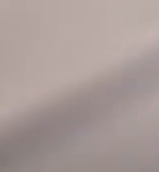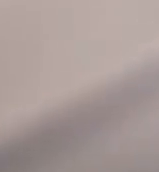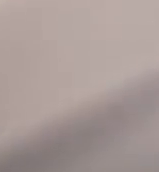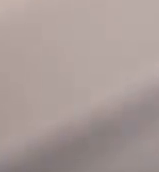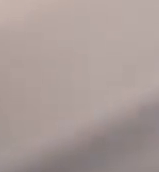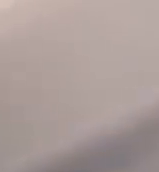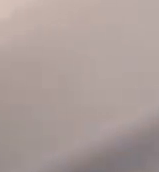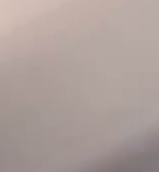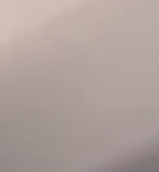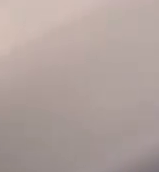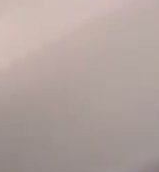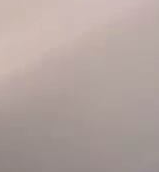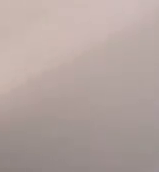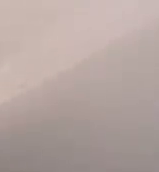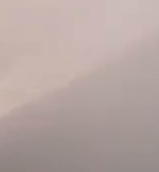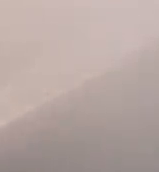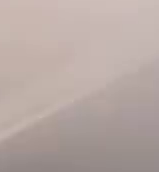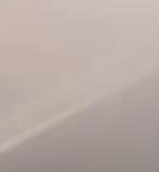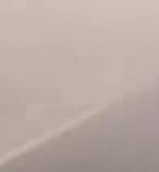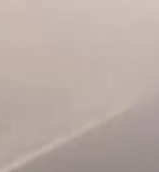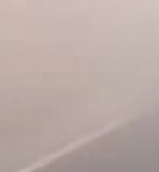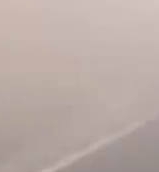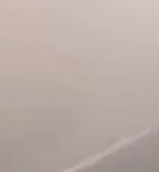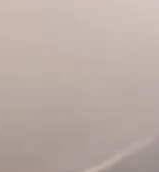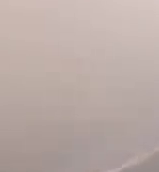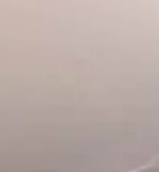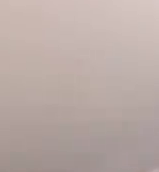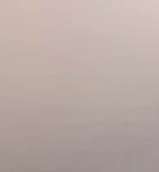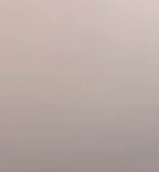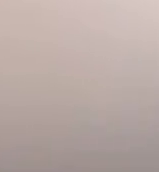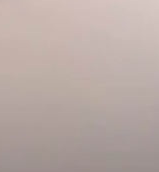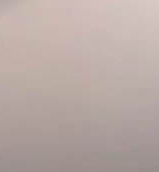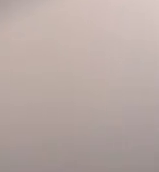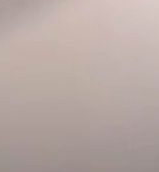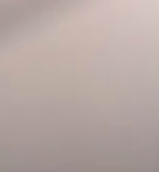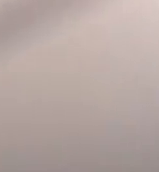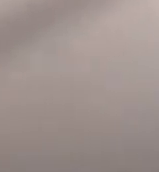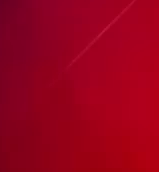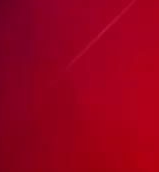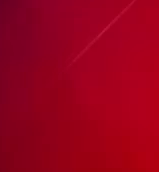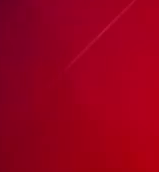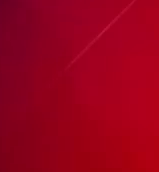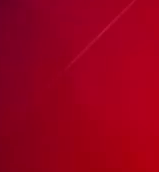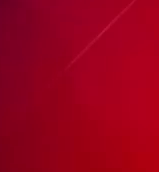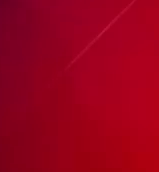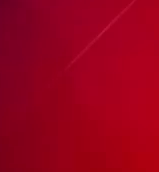TV at sa www.gmanews.tv.